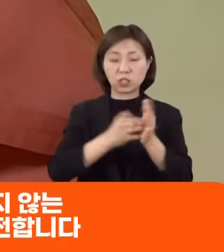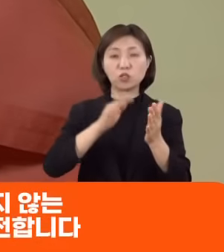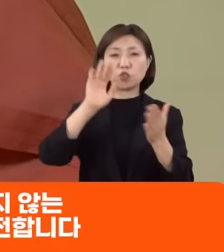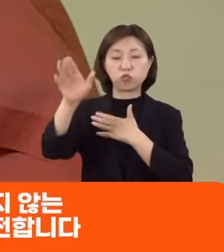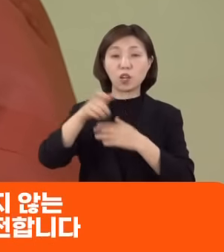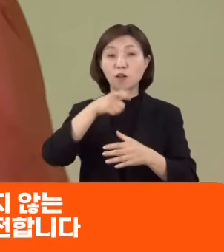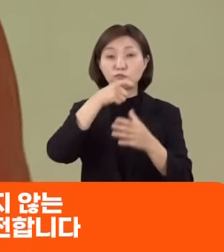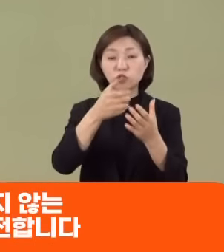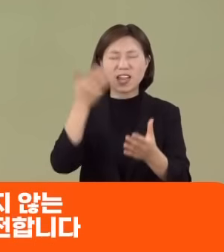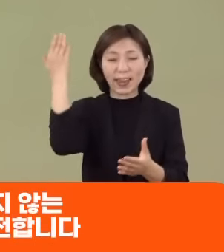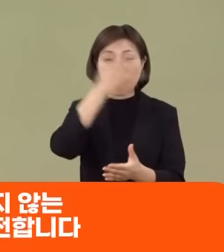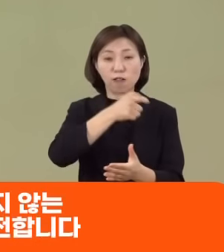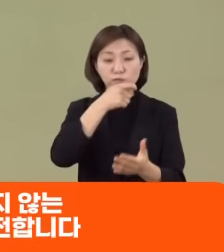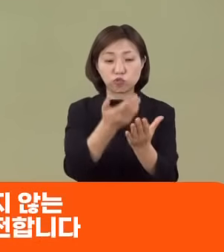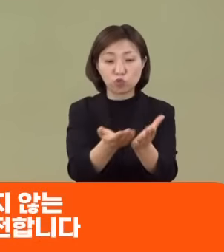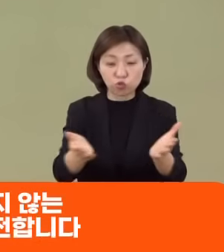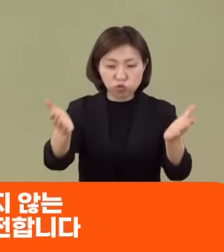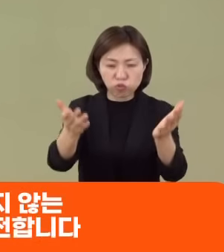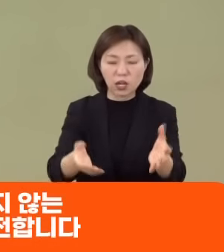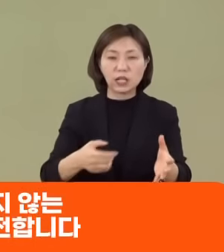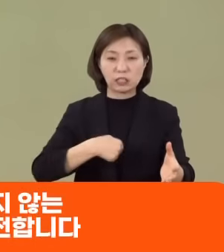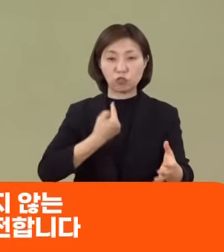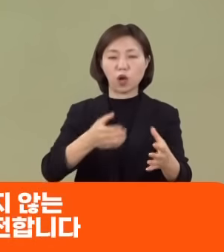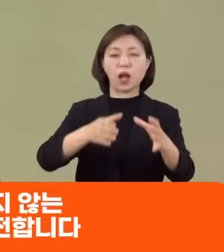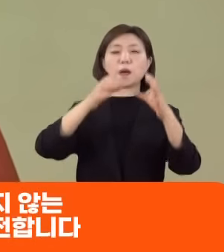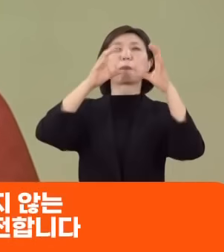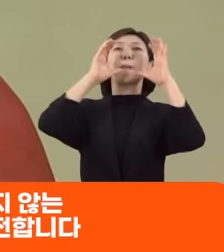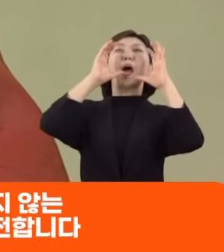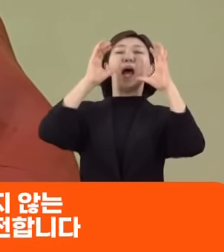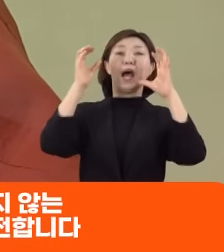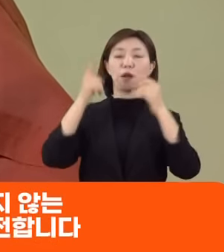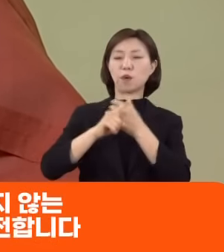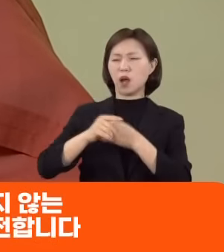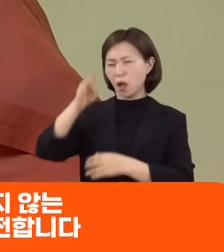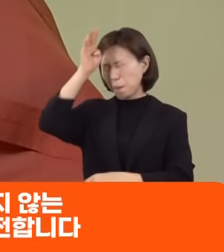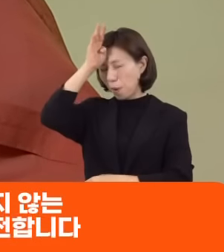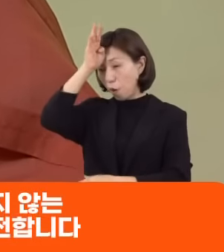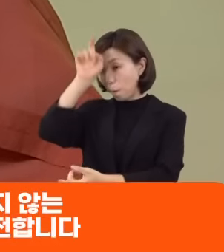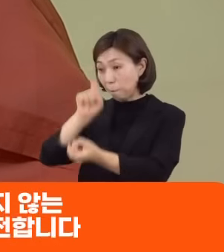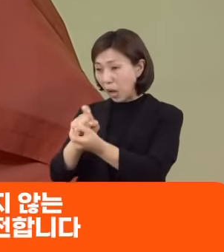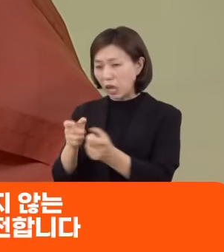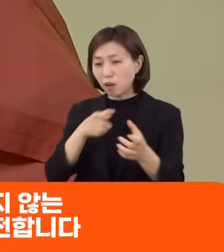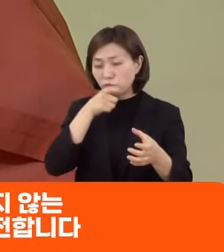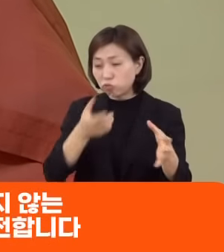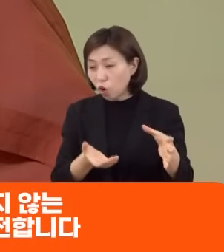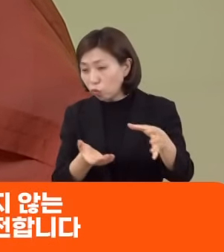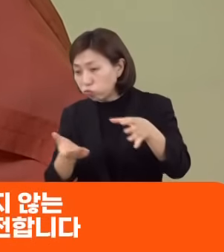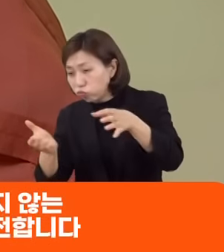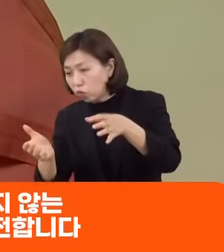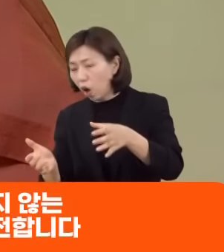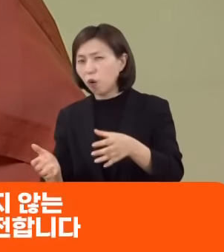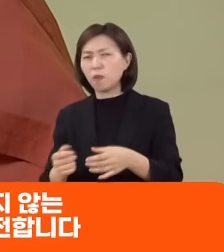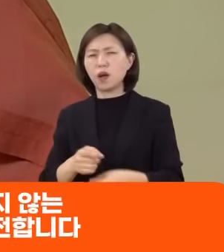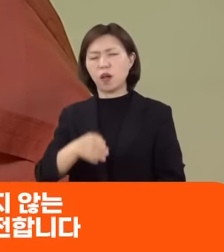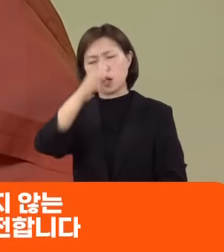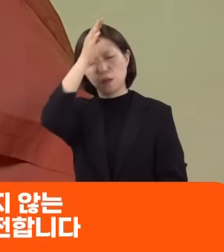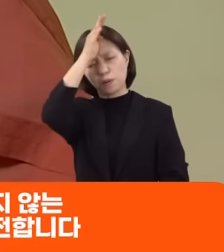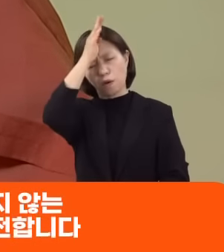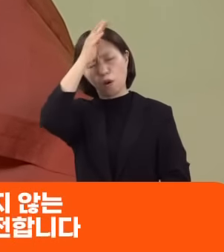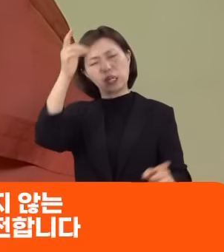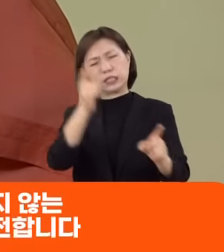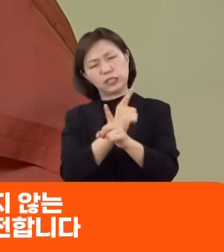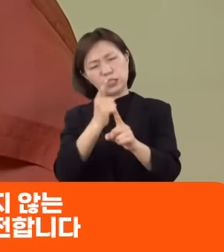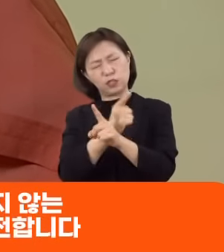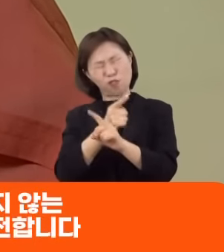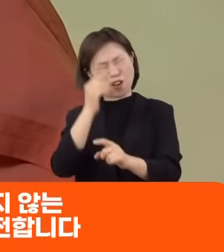마시거나 병 있는 사람에게 그 물을 마시게 하면 병이 빨리 낳게 되고 병이 이제